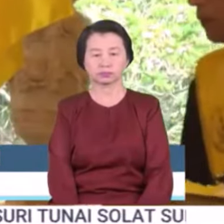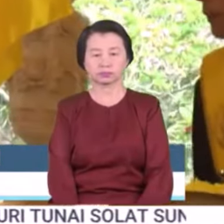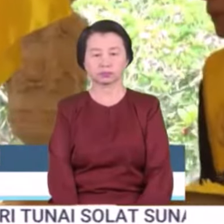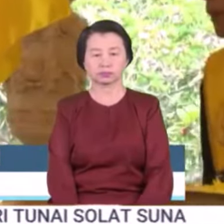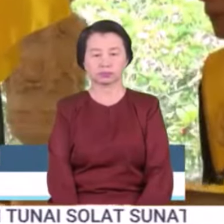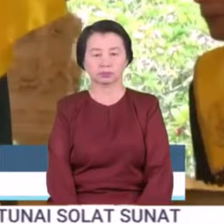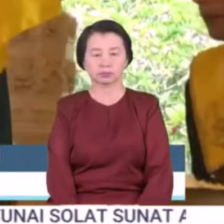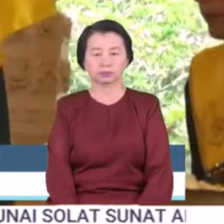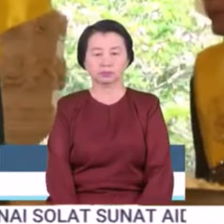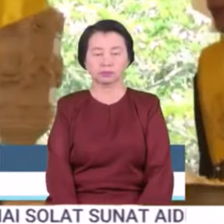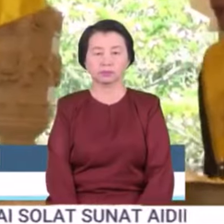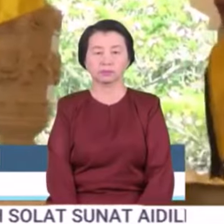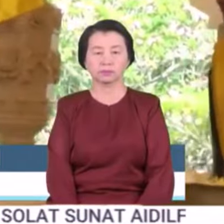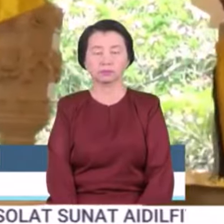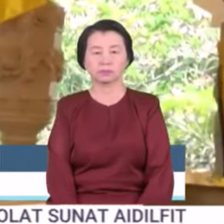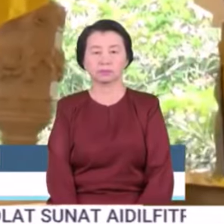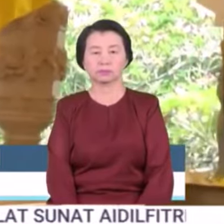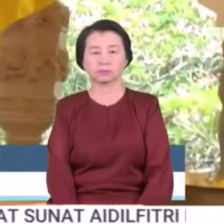diraja